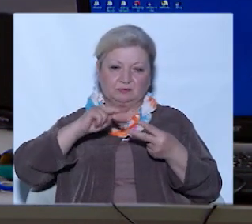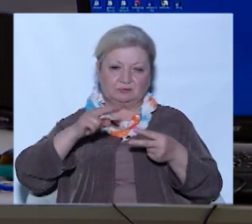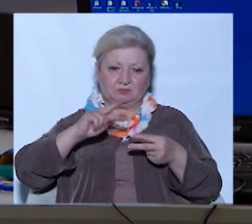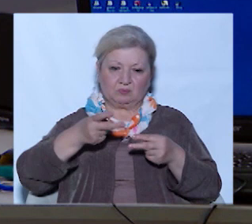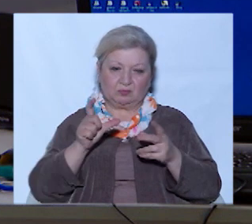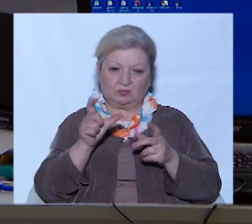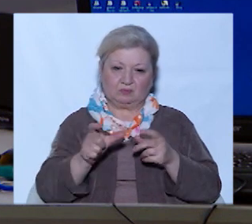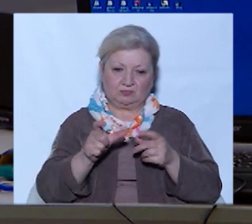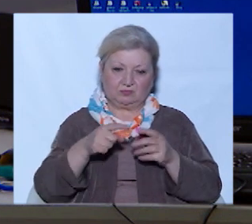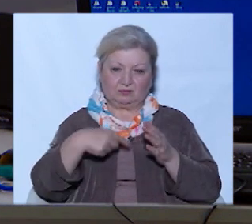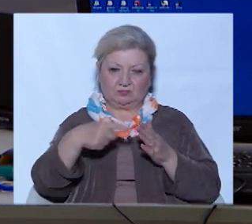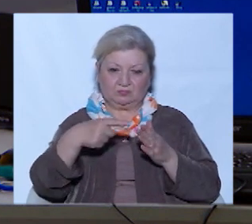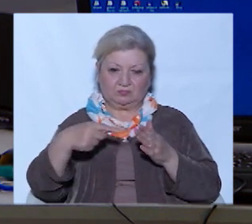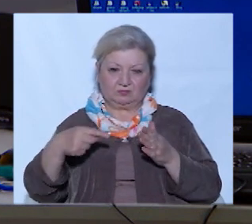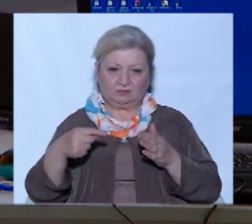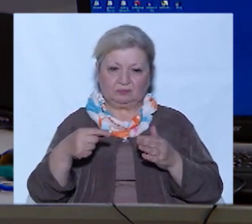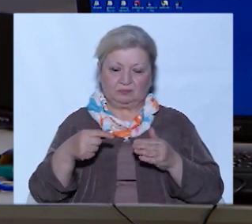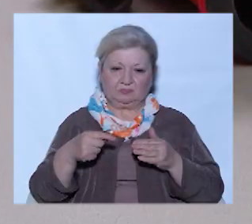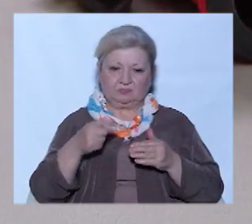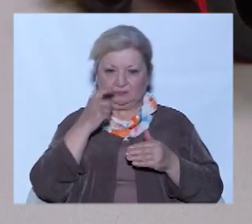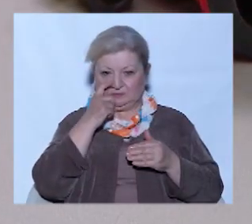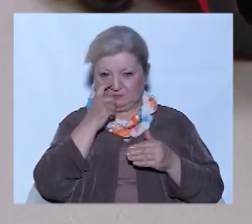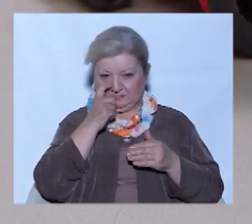ჩაუშვათ სხვა კოჭა ამ კოჭაში.